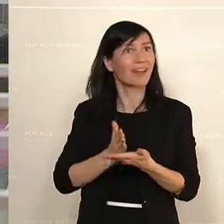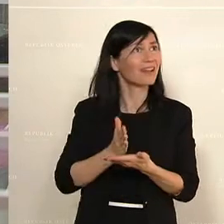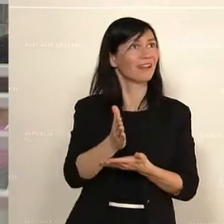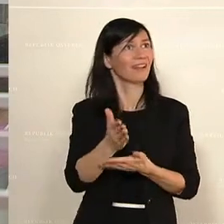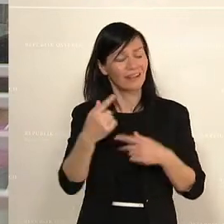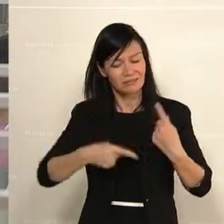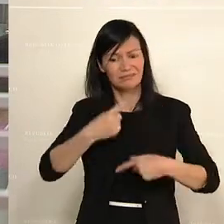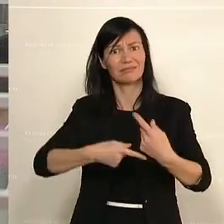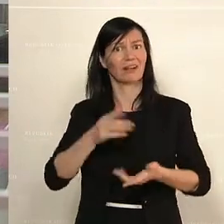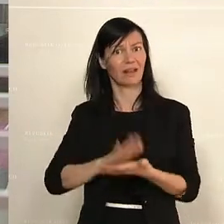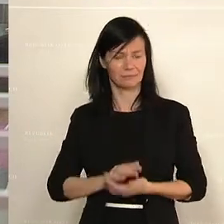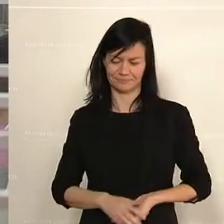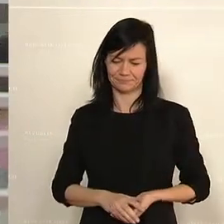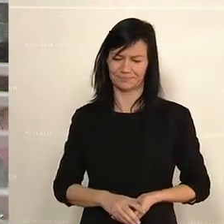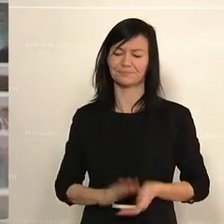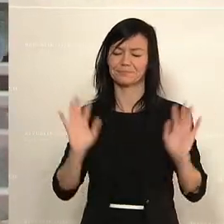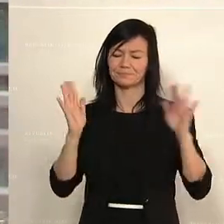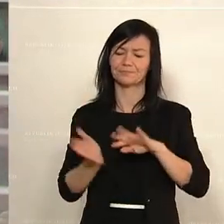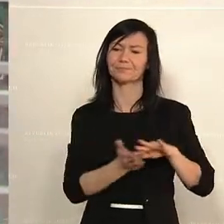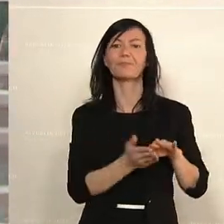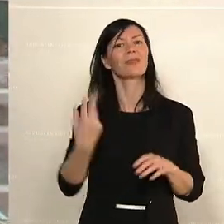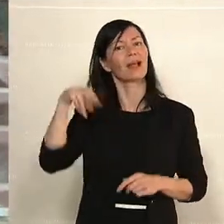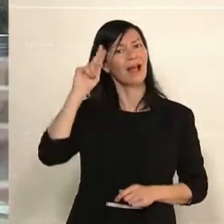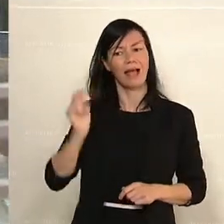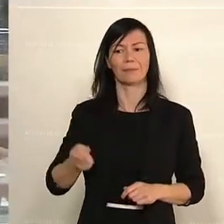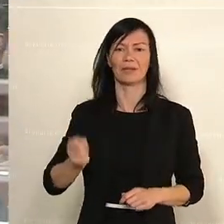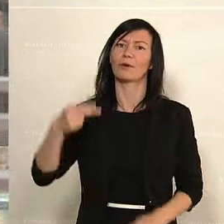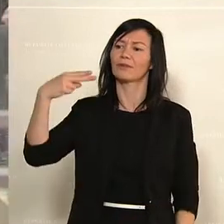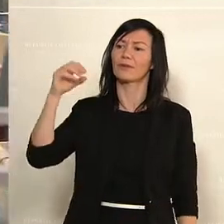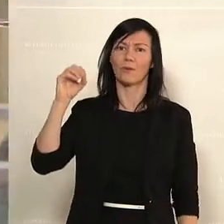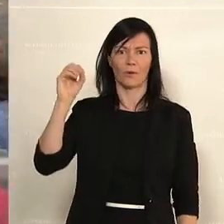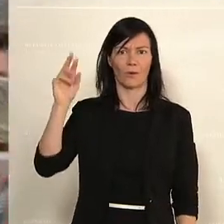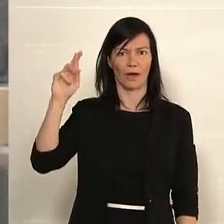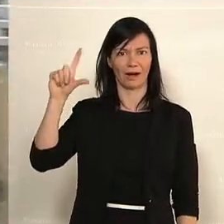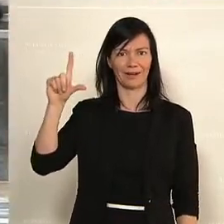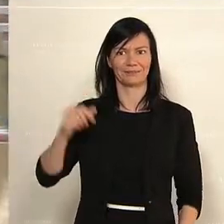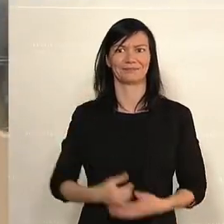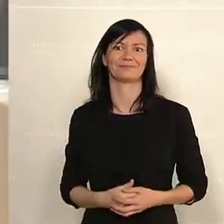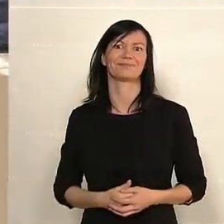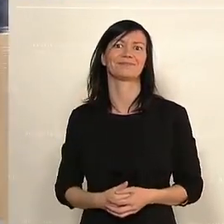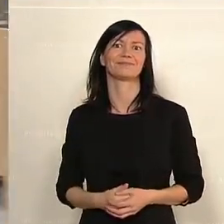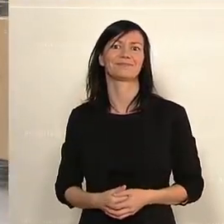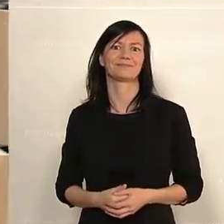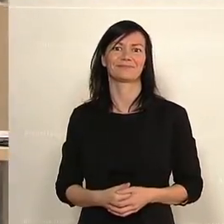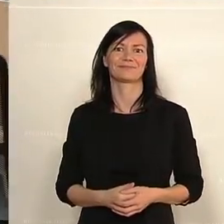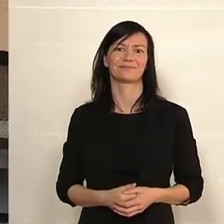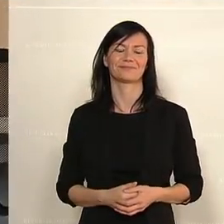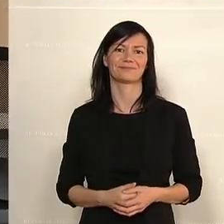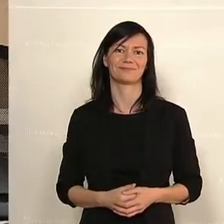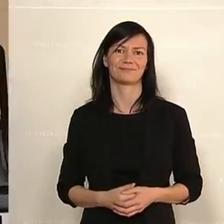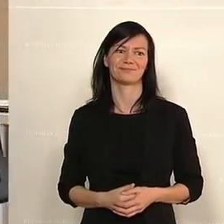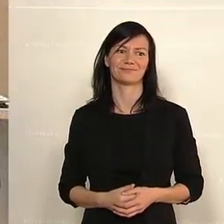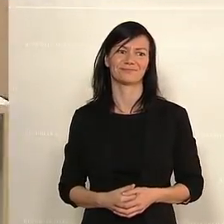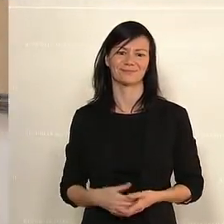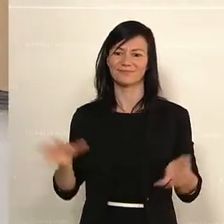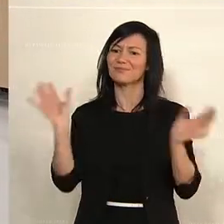Nächster Redner ist Franz Hörl, Tourismussprecher der ÖVP Tiroler Hotelier und Seilbahnbesitzer.